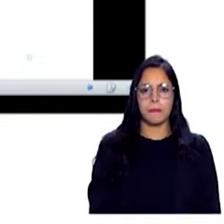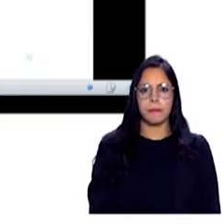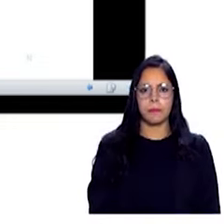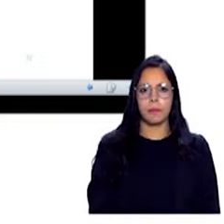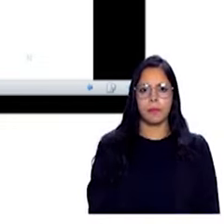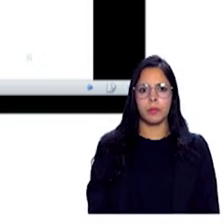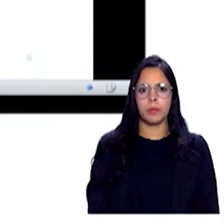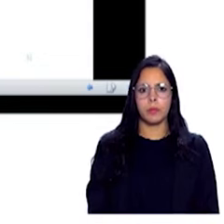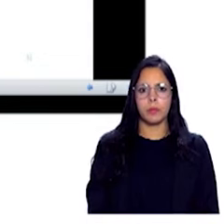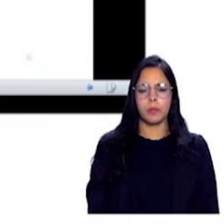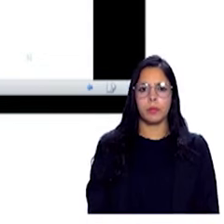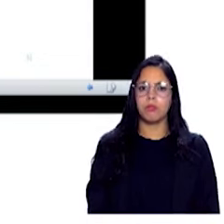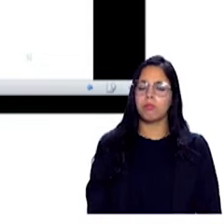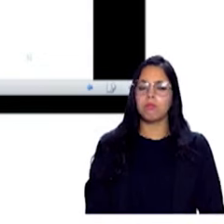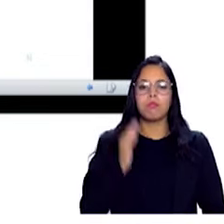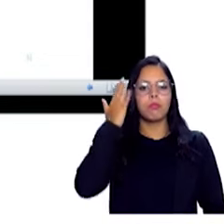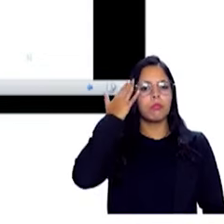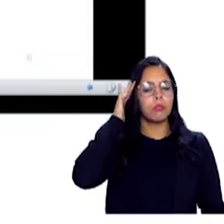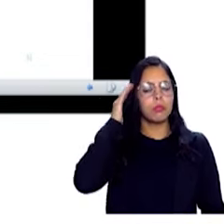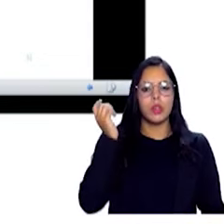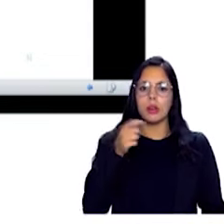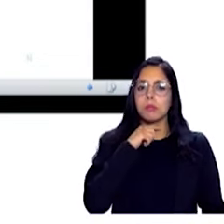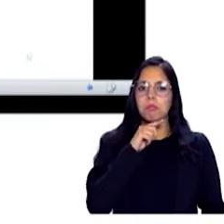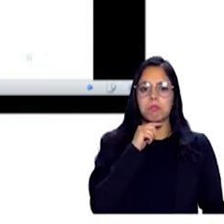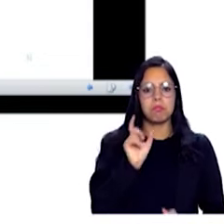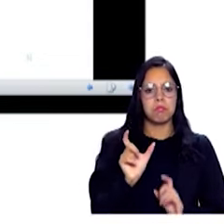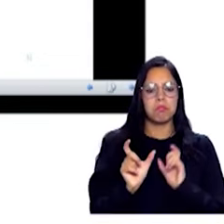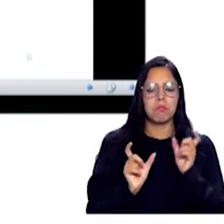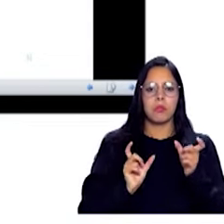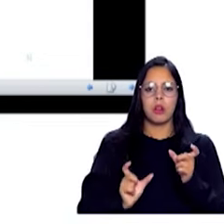deterrente obrigato la V